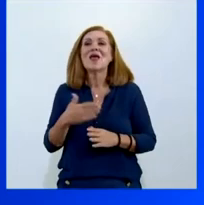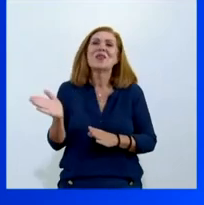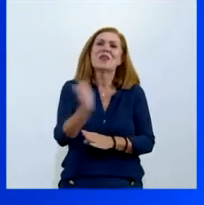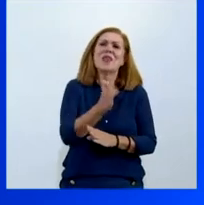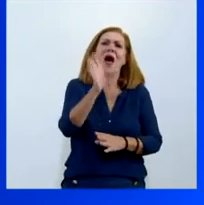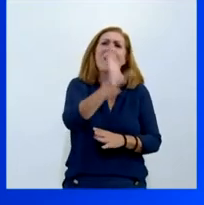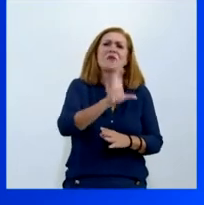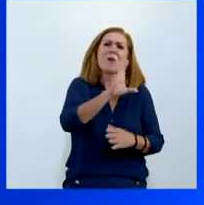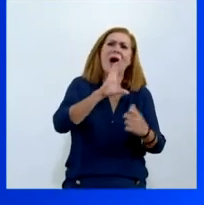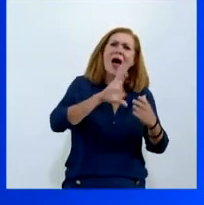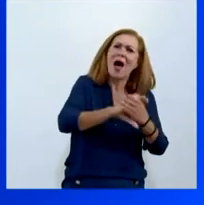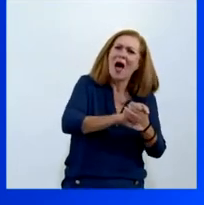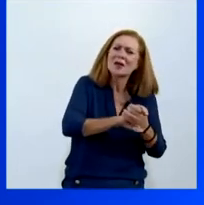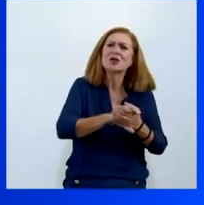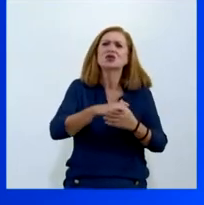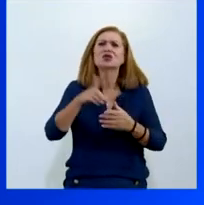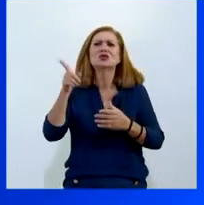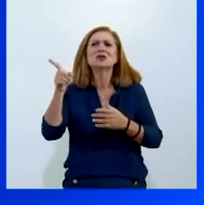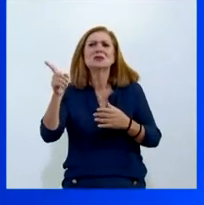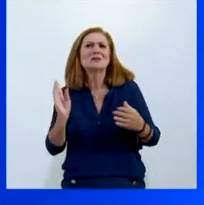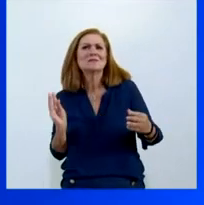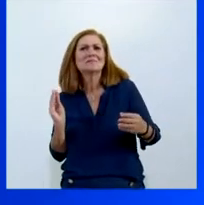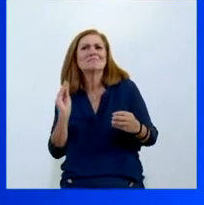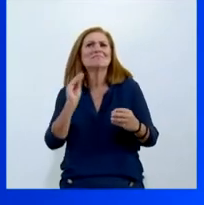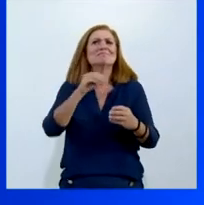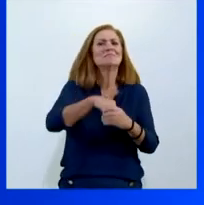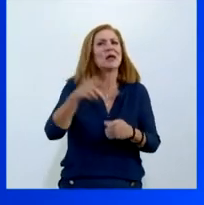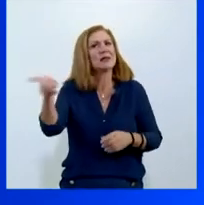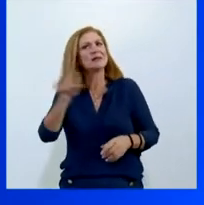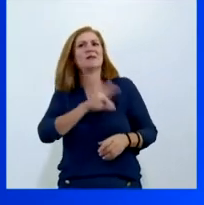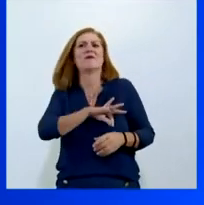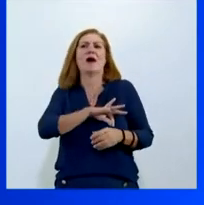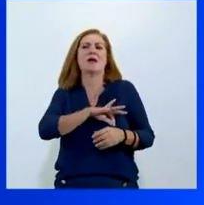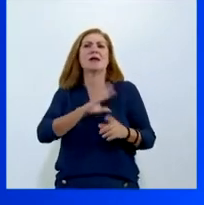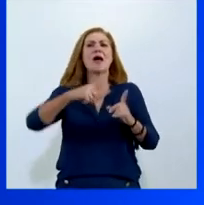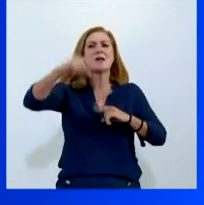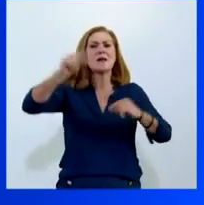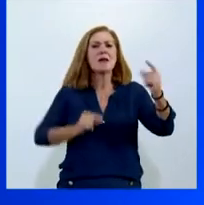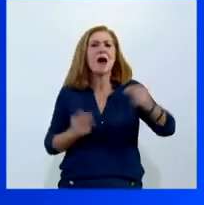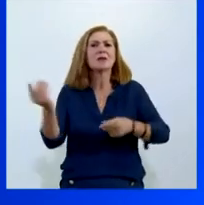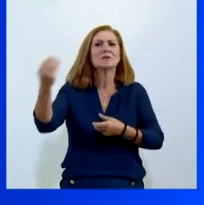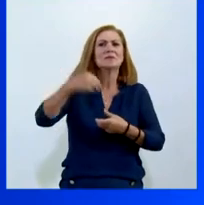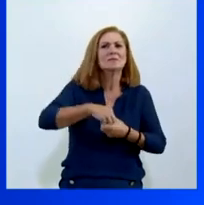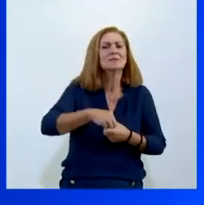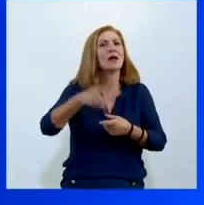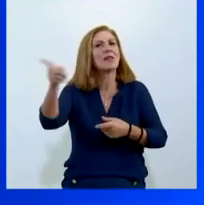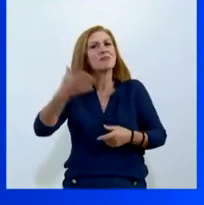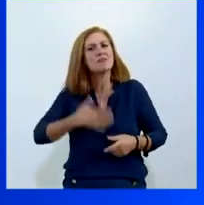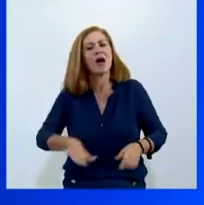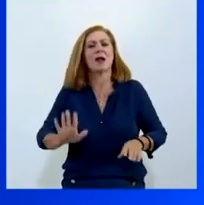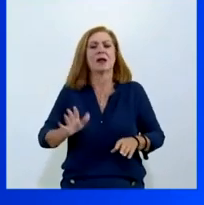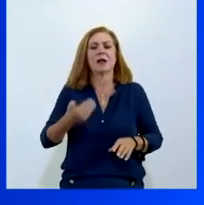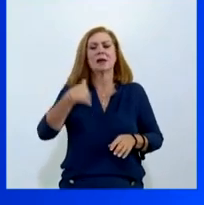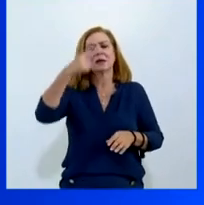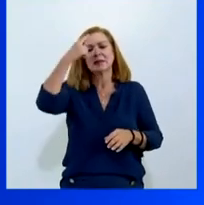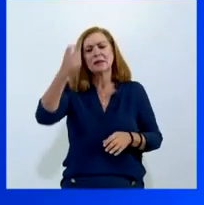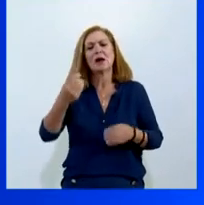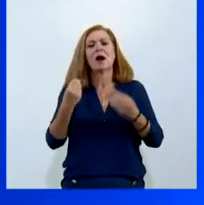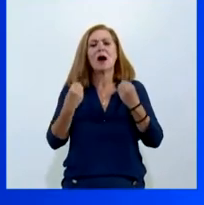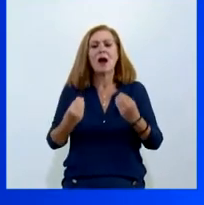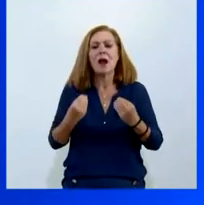Ευρωπαϊκή Ένωση, αλλά να είναι και ένας πιο συνεργάσιμος εταίρος μέσα στο ΝΑΤΟ. Γνωρίζει όμως πολύ καλά, ακριβώς επειδή